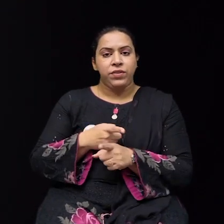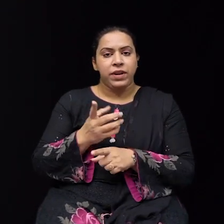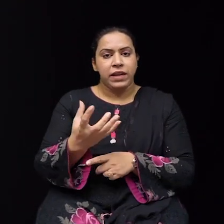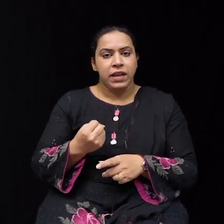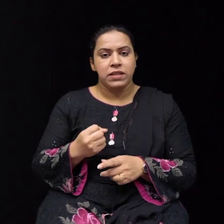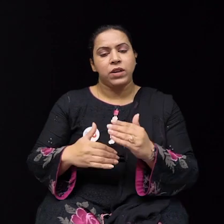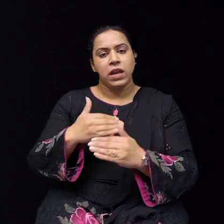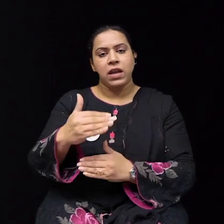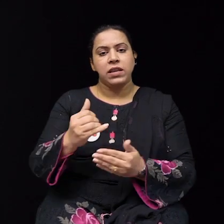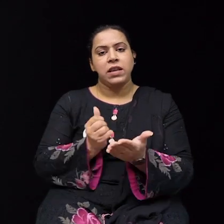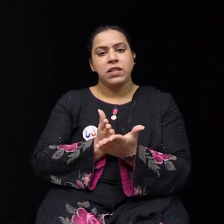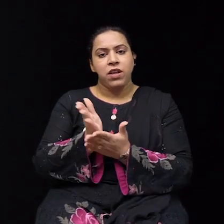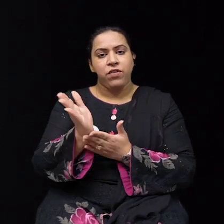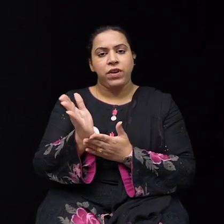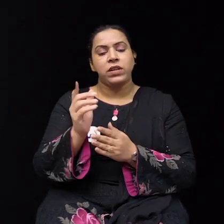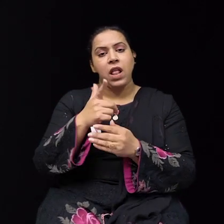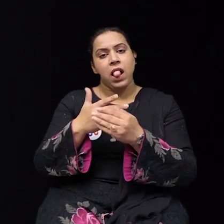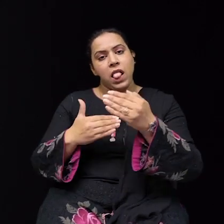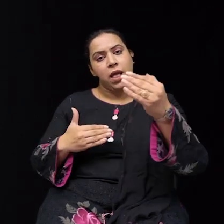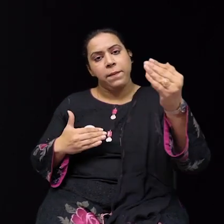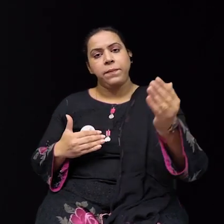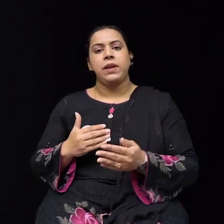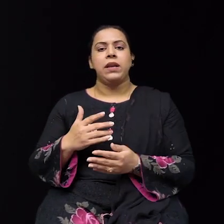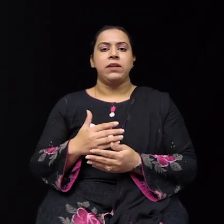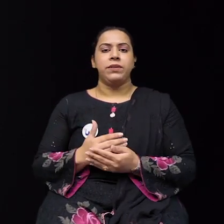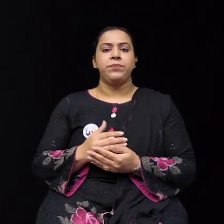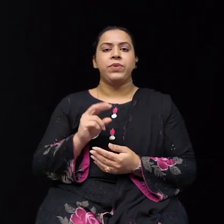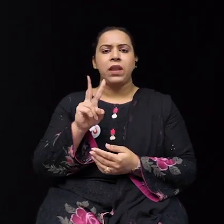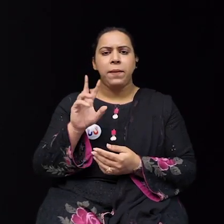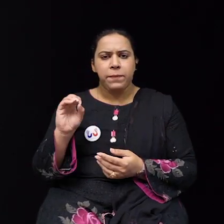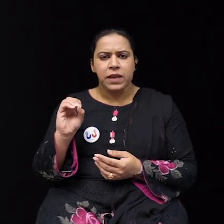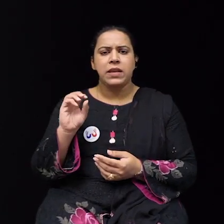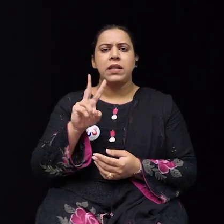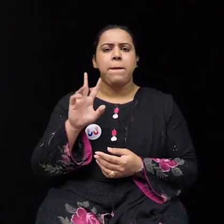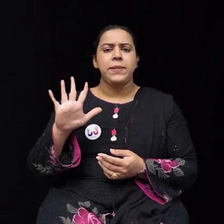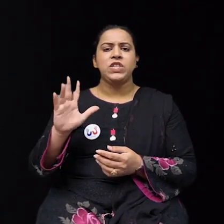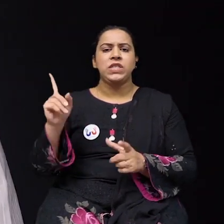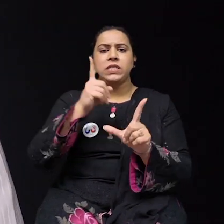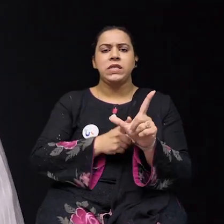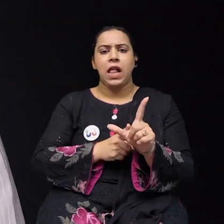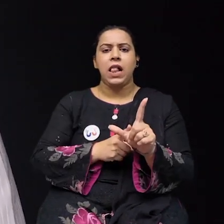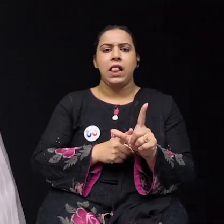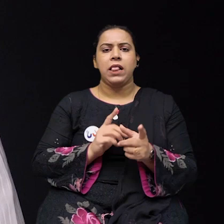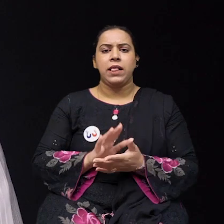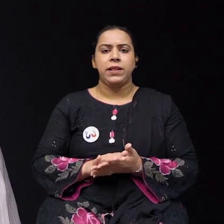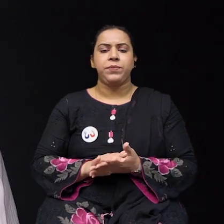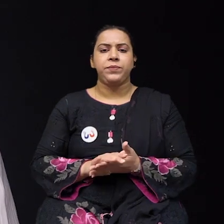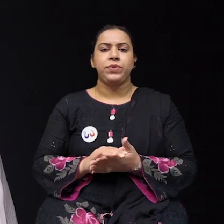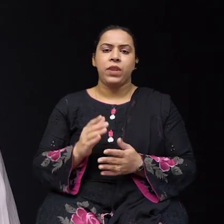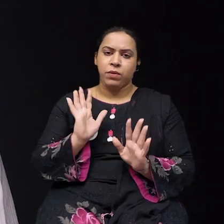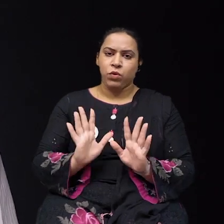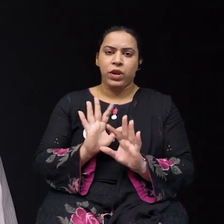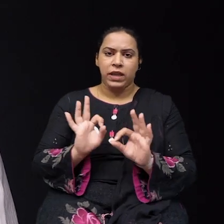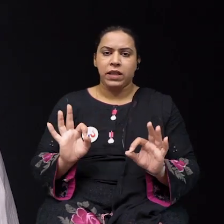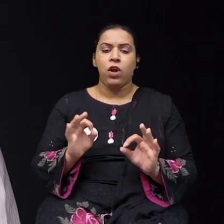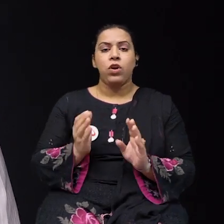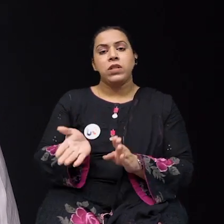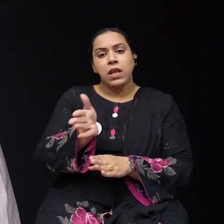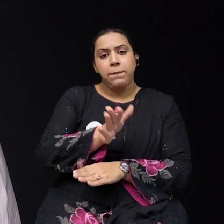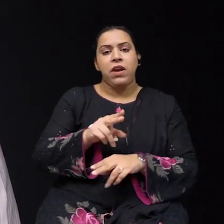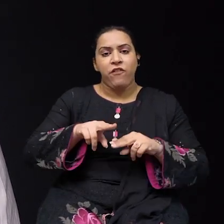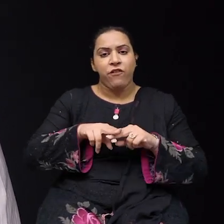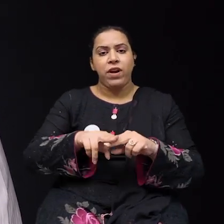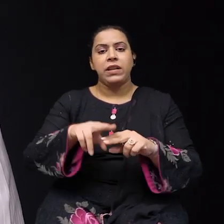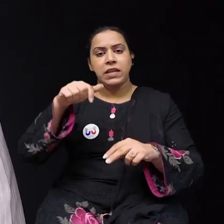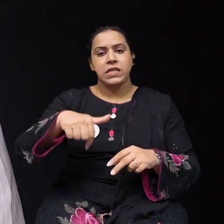اور پھر آگے کا سفر جو لمبے عرصے میں 20-25 سال کے اوپر محیط ہے، اور اس سے پھر میں فائنلی آج اس جگہ